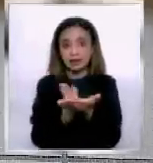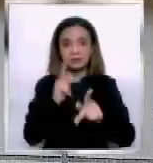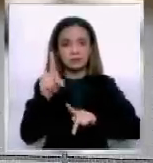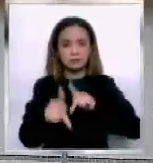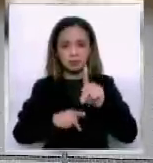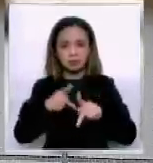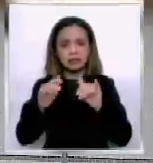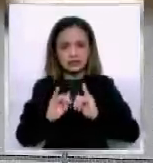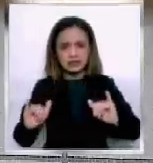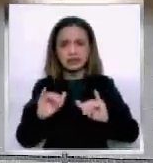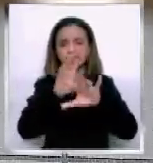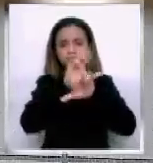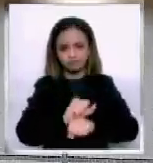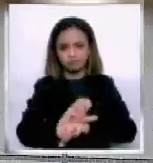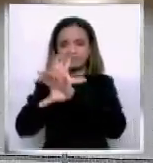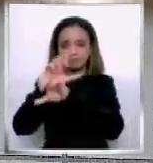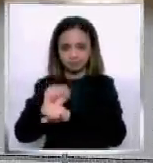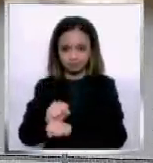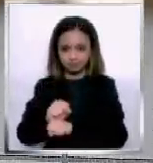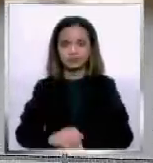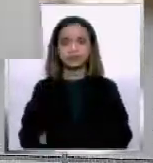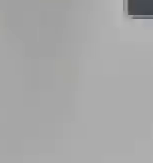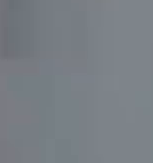tradisyon. Iyan ang aming tinutukan ni Sergio Castillo.